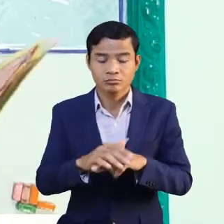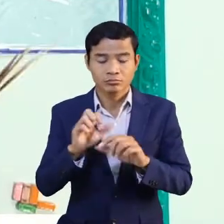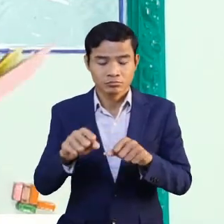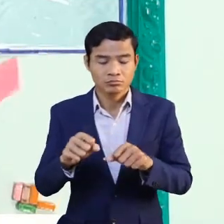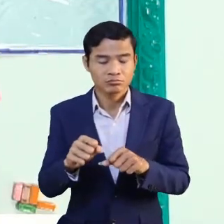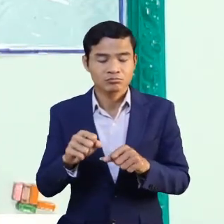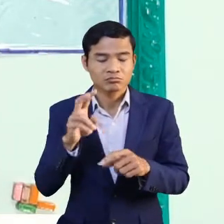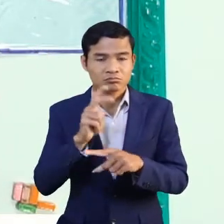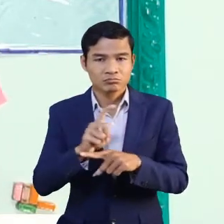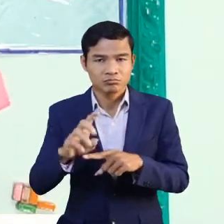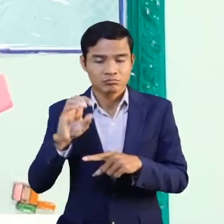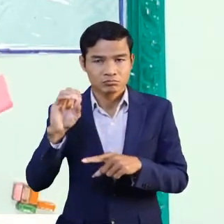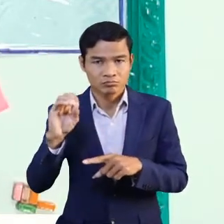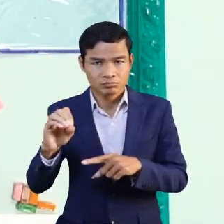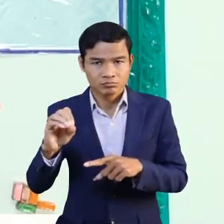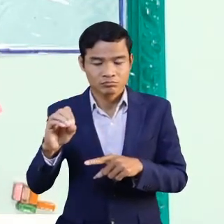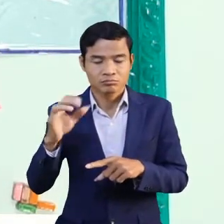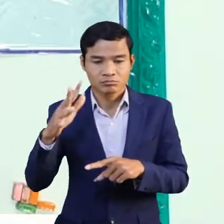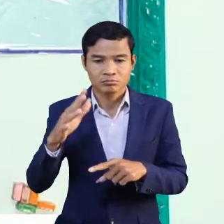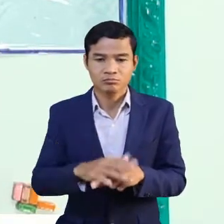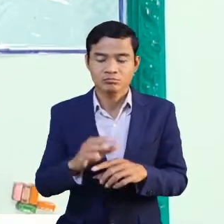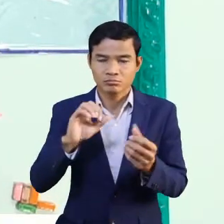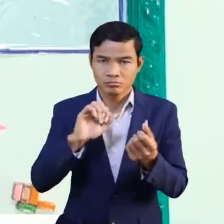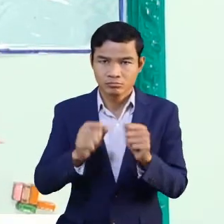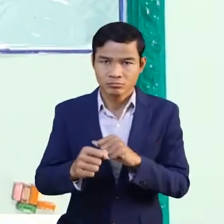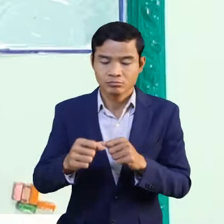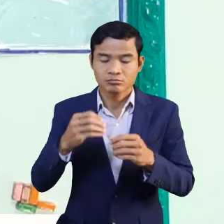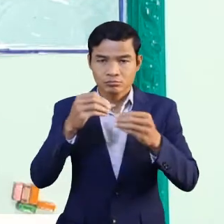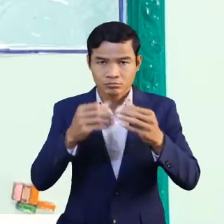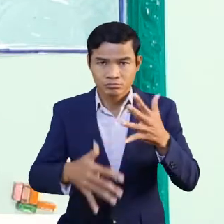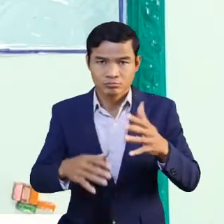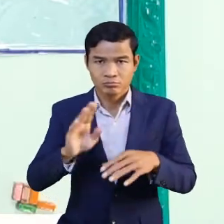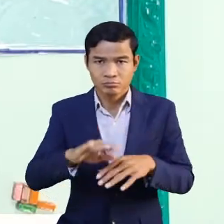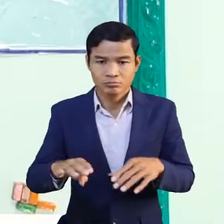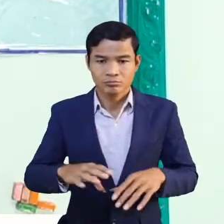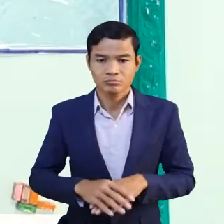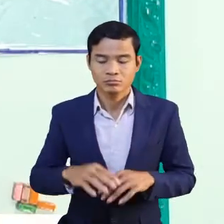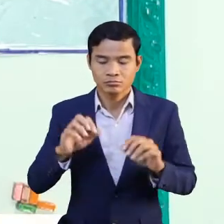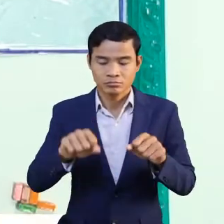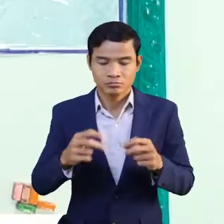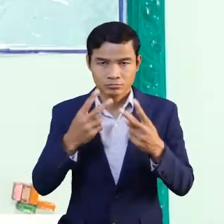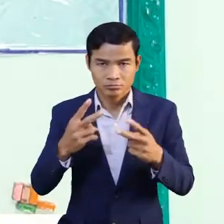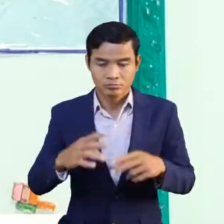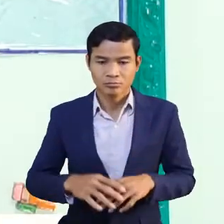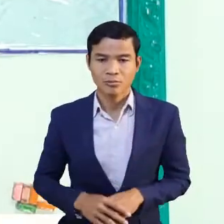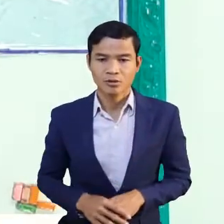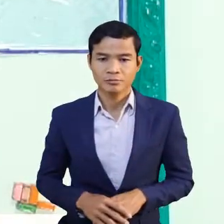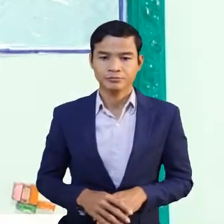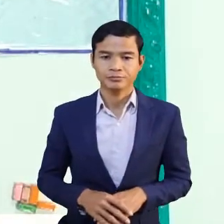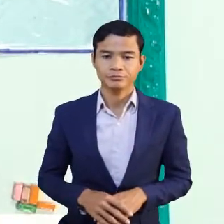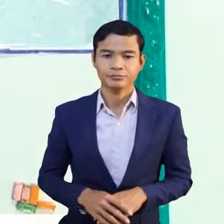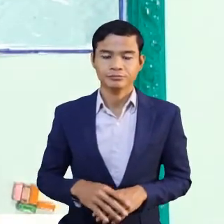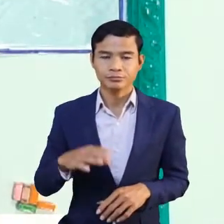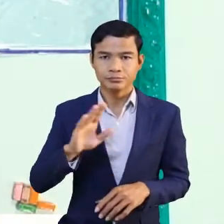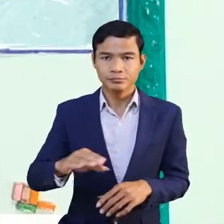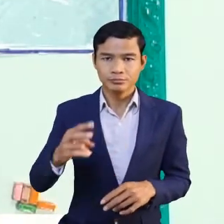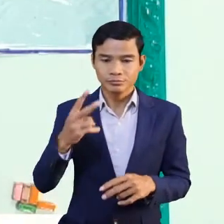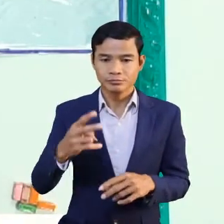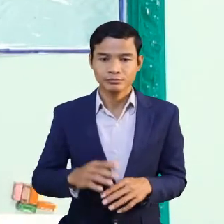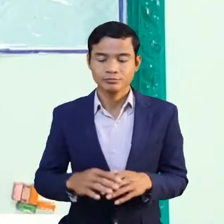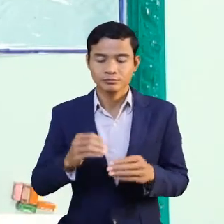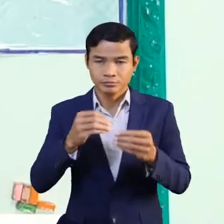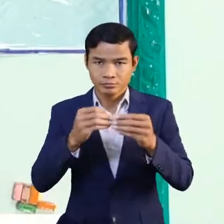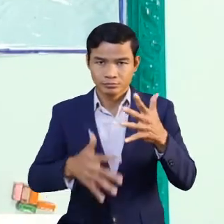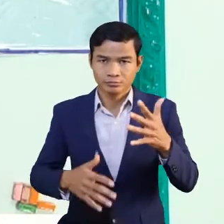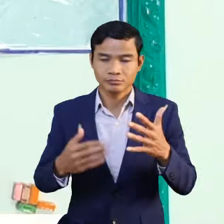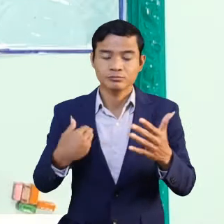ង់រាយមិនបានទេអញ្ចឹងអ្នកគ្រូនឹងបដូរវាទៅជាចំនួនរាយណាកូនណាតាជាងមកទាំងអស់គ្នាអញ្ចឹងកូនមើលនេះណា